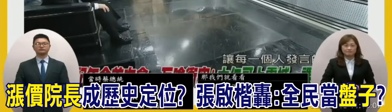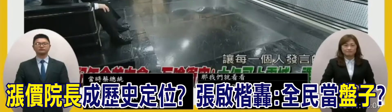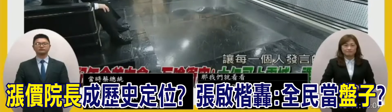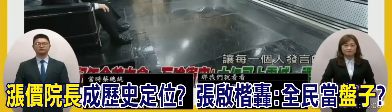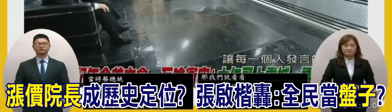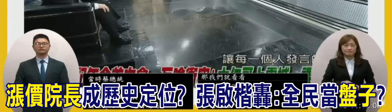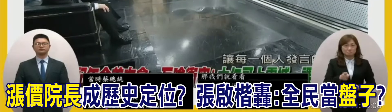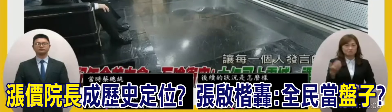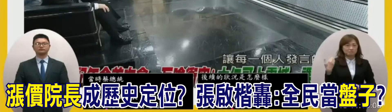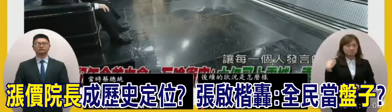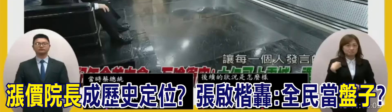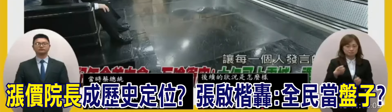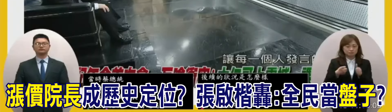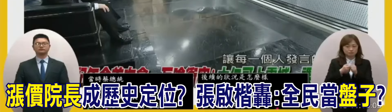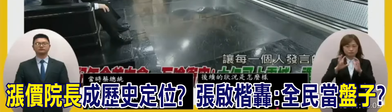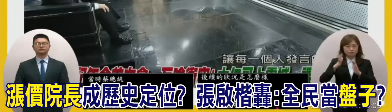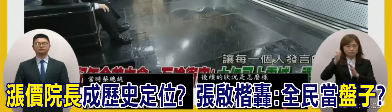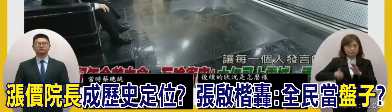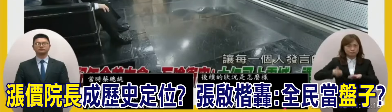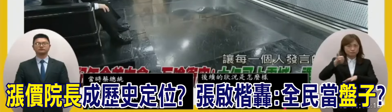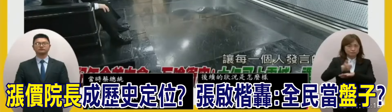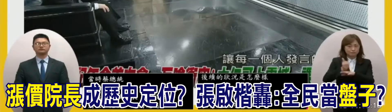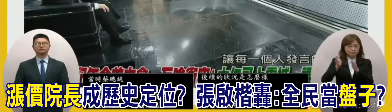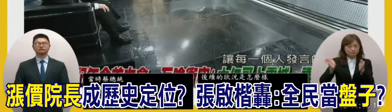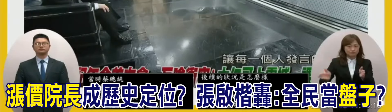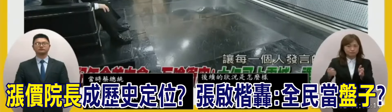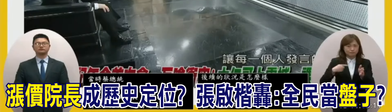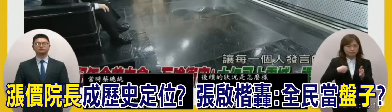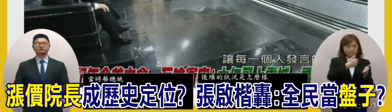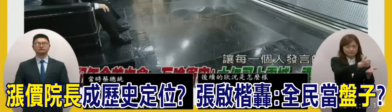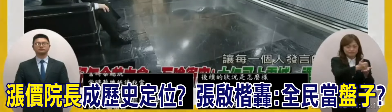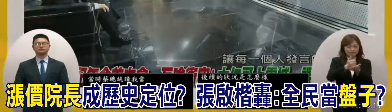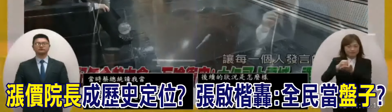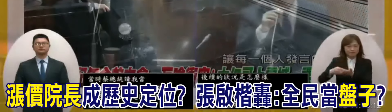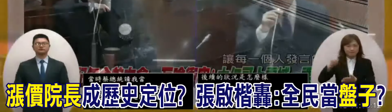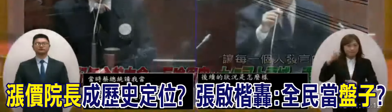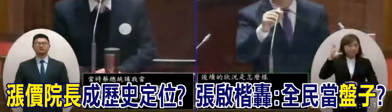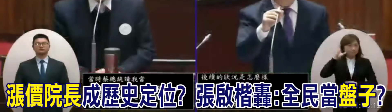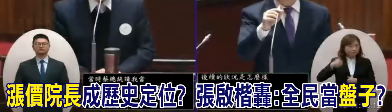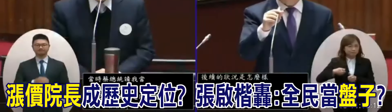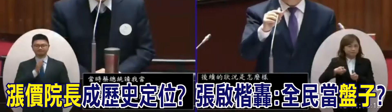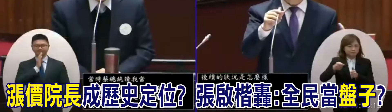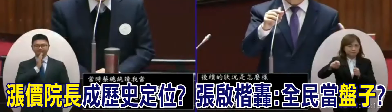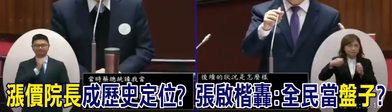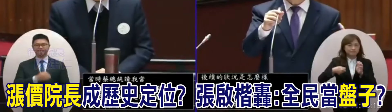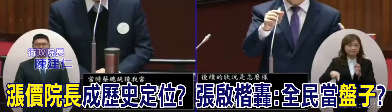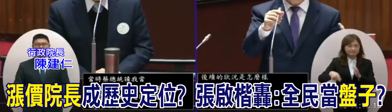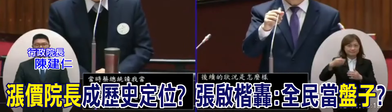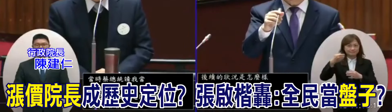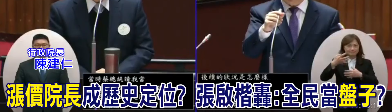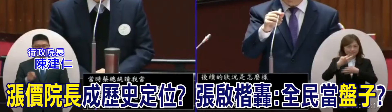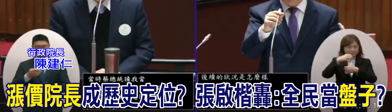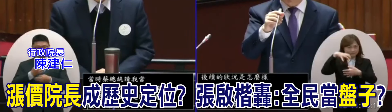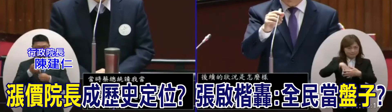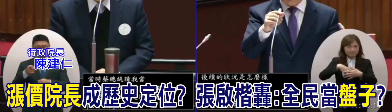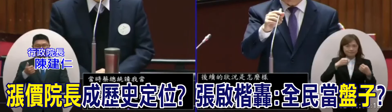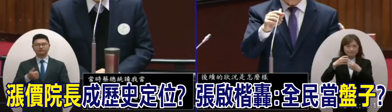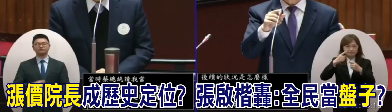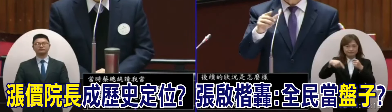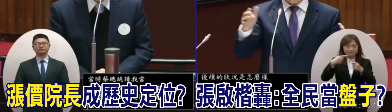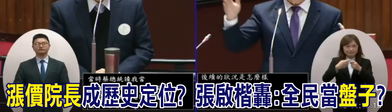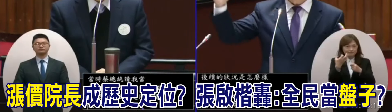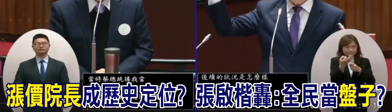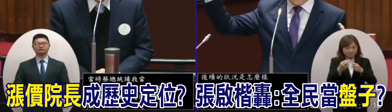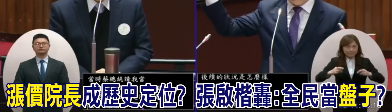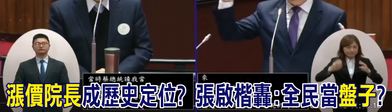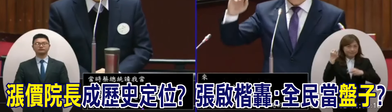当副总统的时候，我邀请你到我的节目《新闻追追追》。 是。 我们那时候讨论这个年金改革。那今